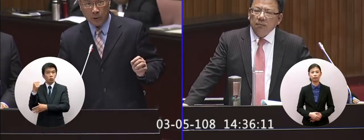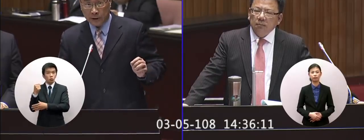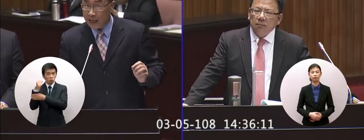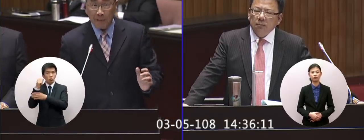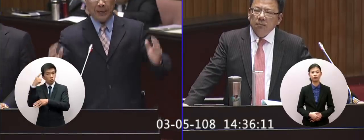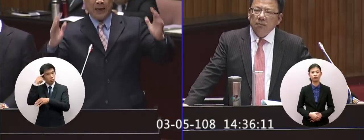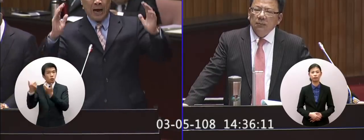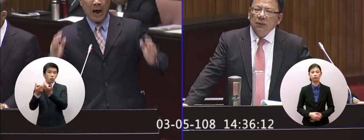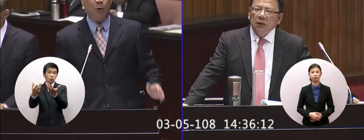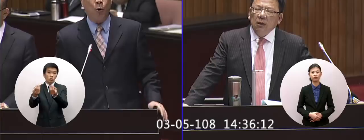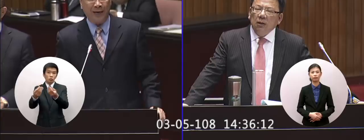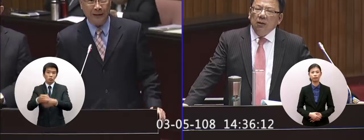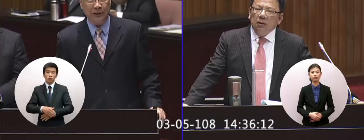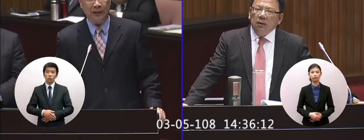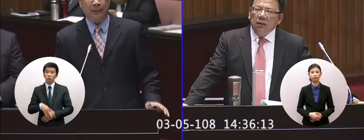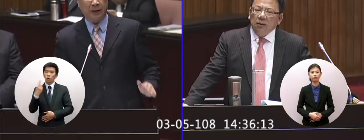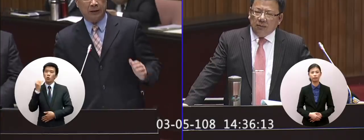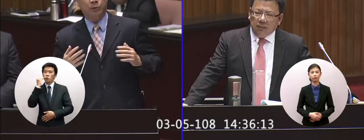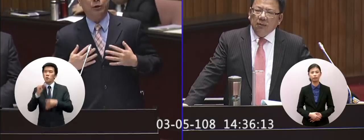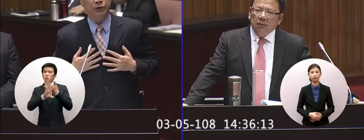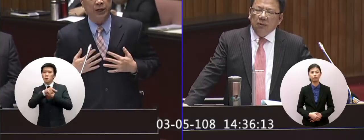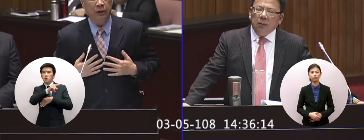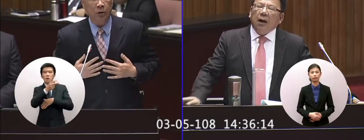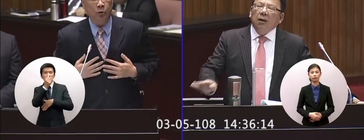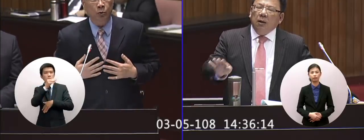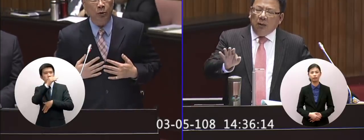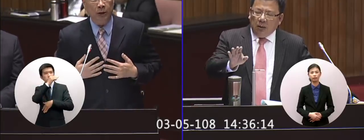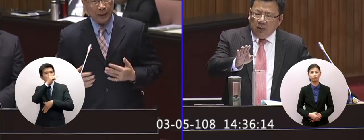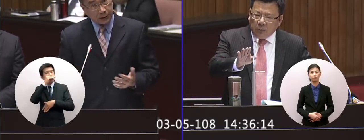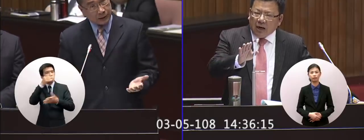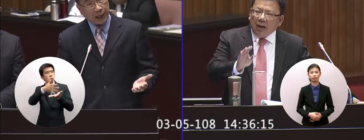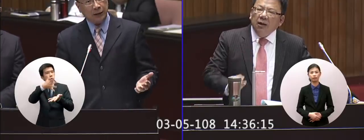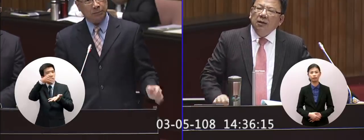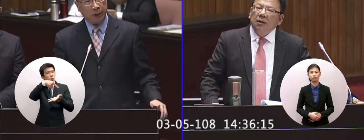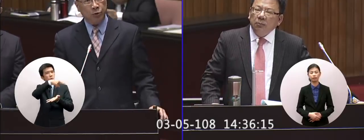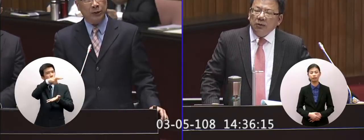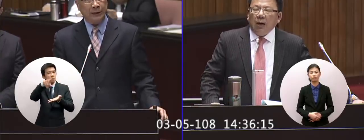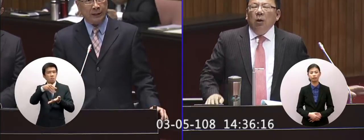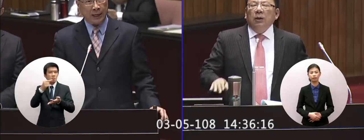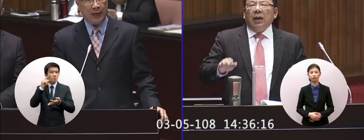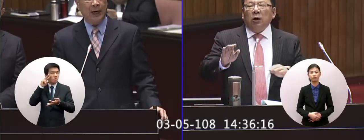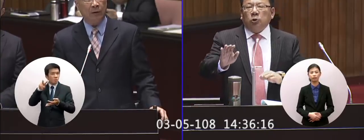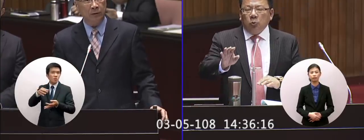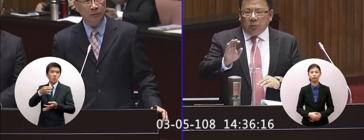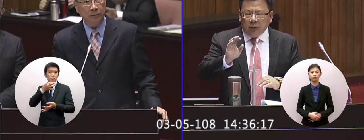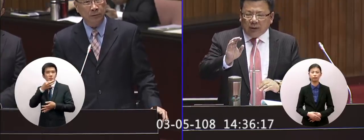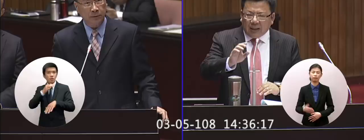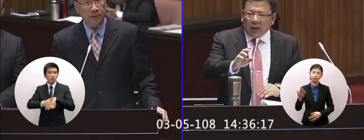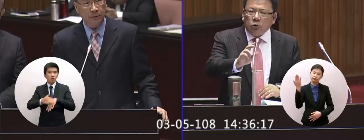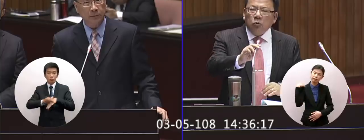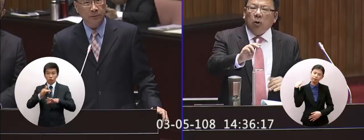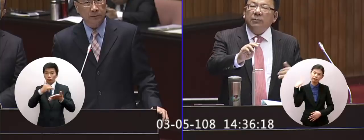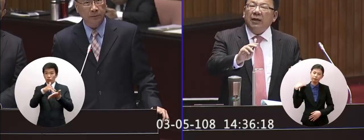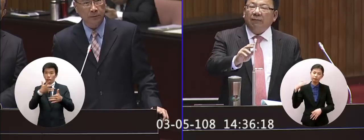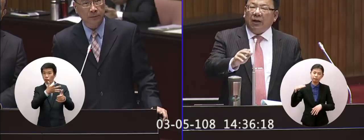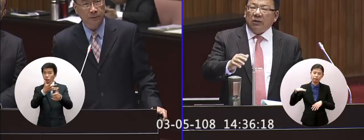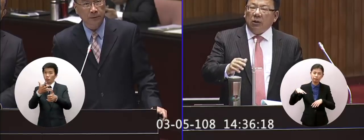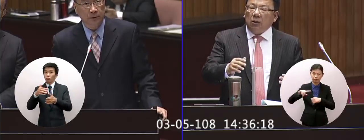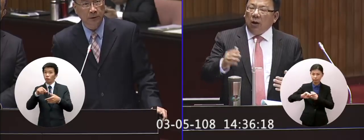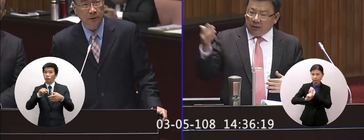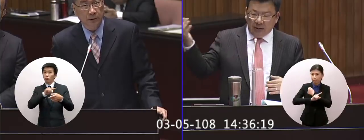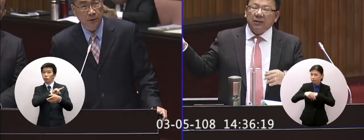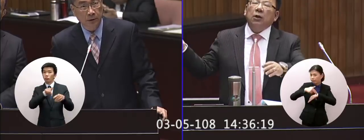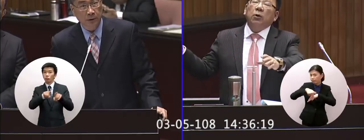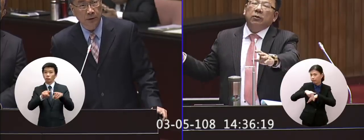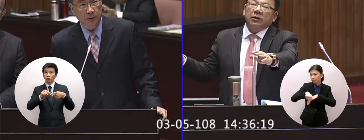比较特别豪华的这些他们可能会有一些顾虑，但事实上平均来讲是还好。 当初我们在立法的